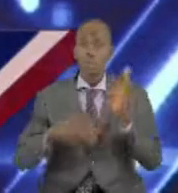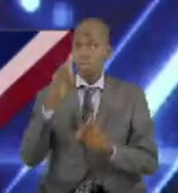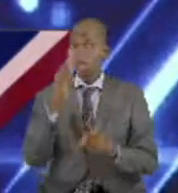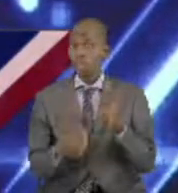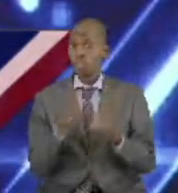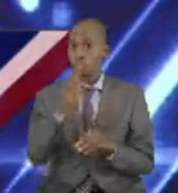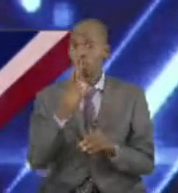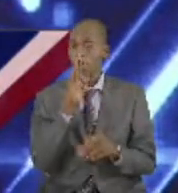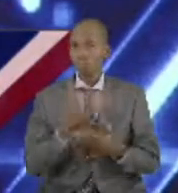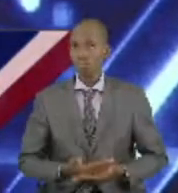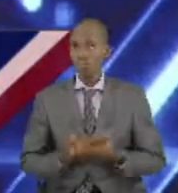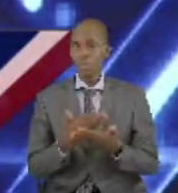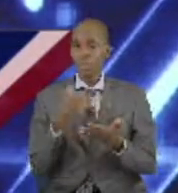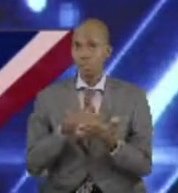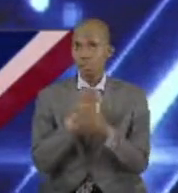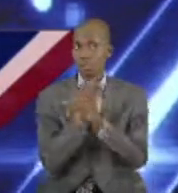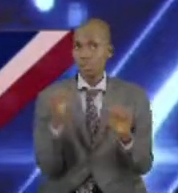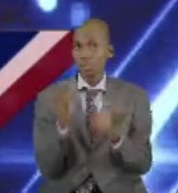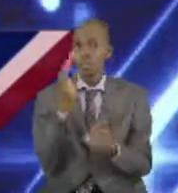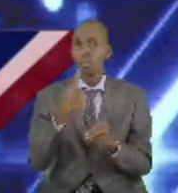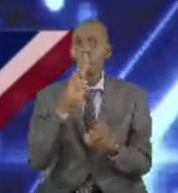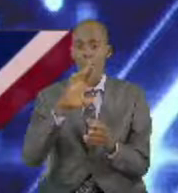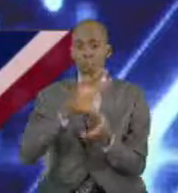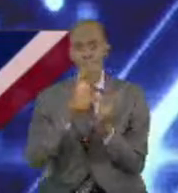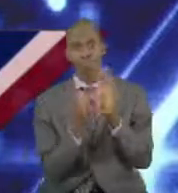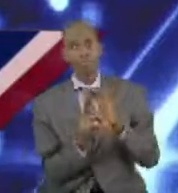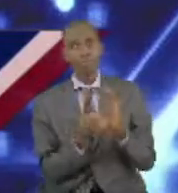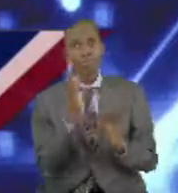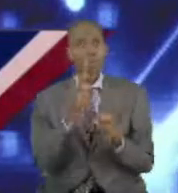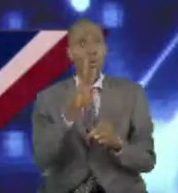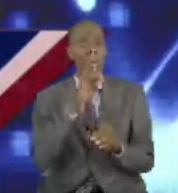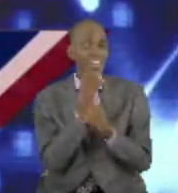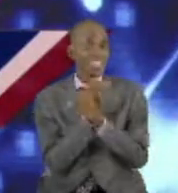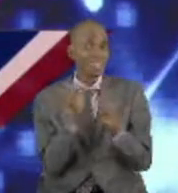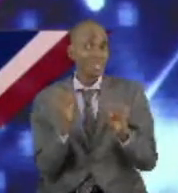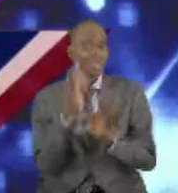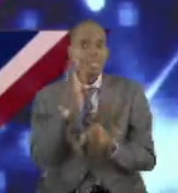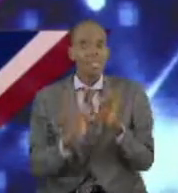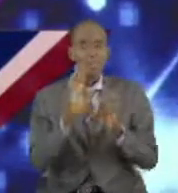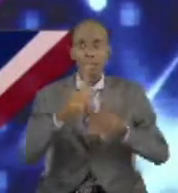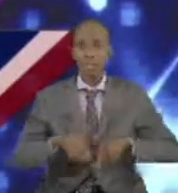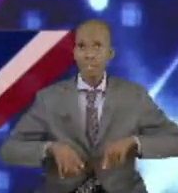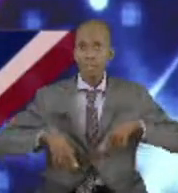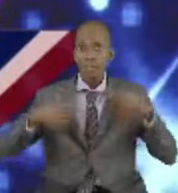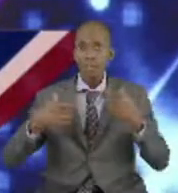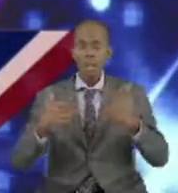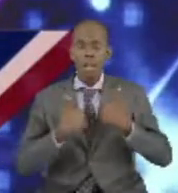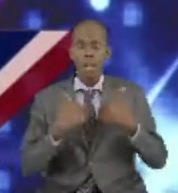êtes né de nouveau, si vous êtes converti, si vous êtes sauvé et que votre vie maintenant a été